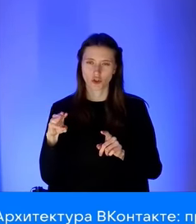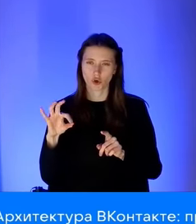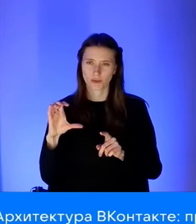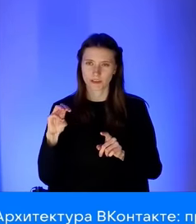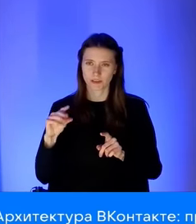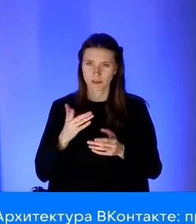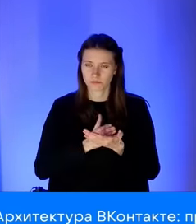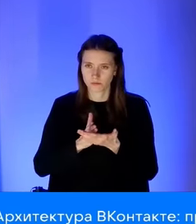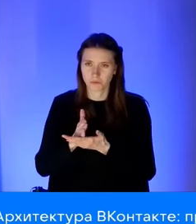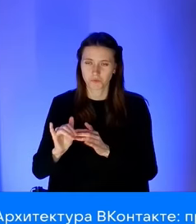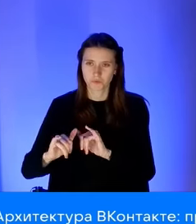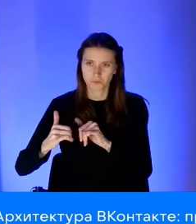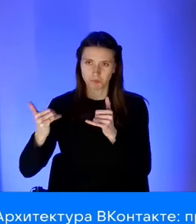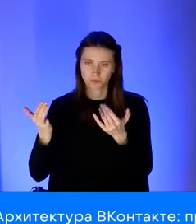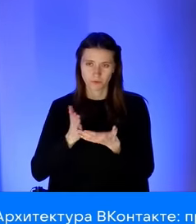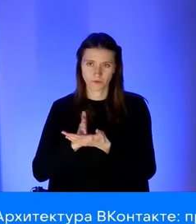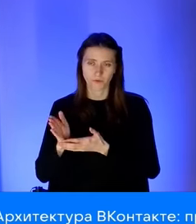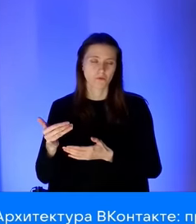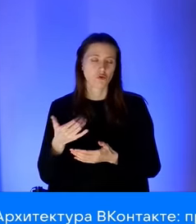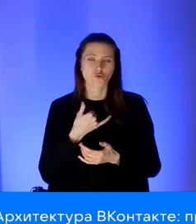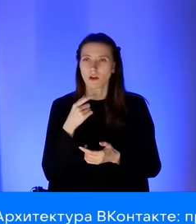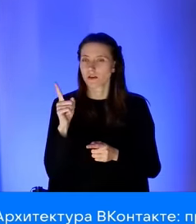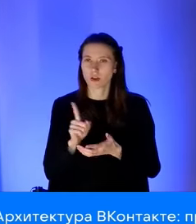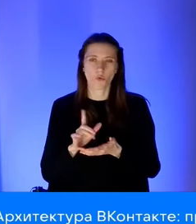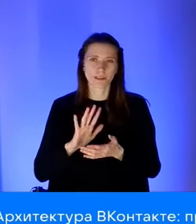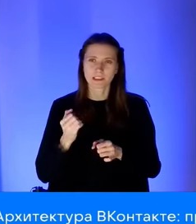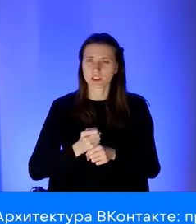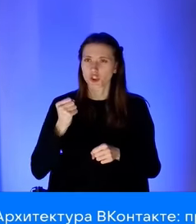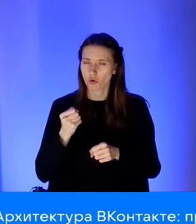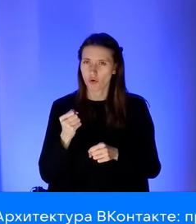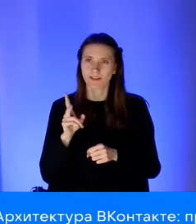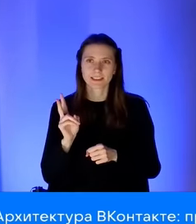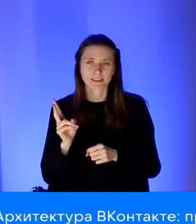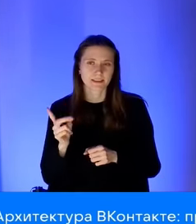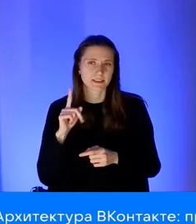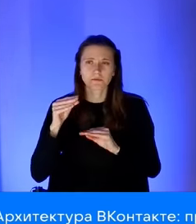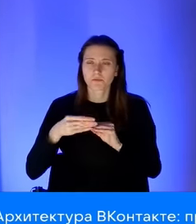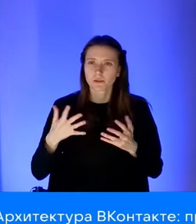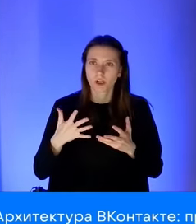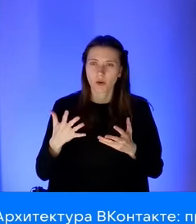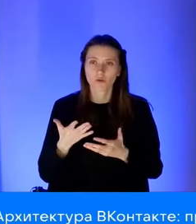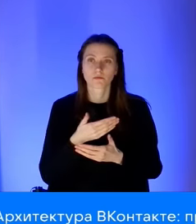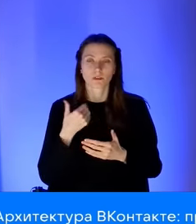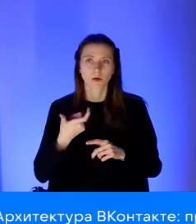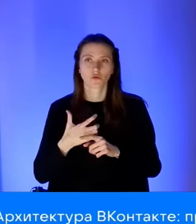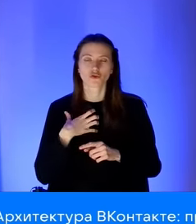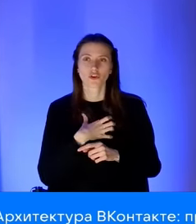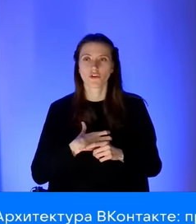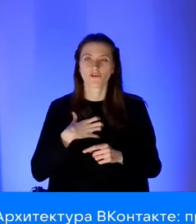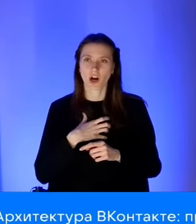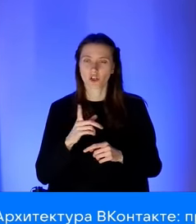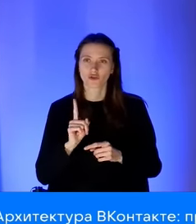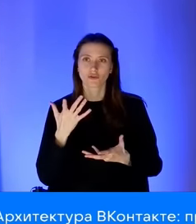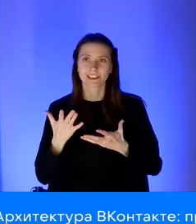нас строгая консистентность Что это значит для нас жно что если